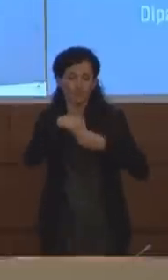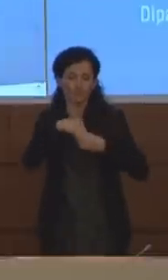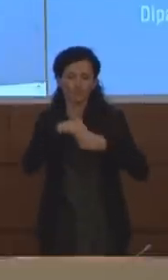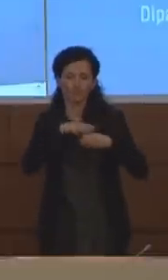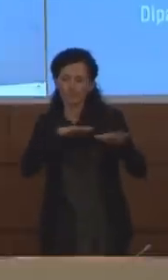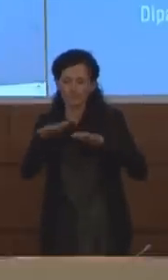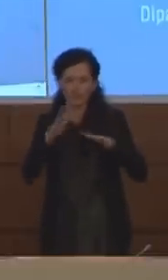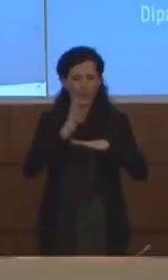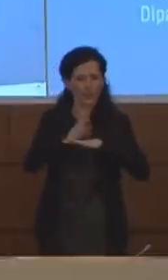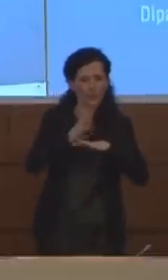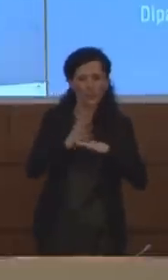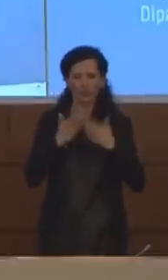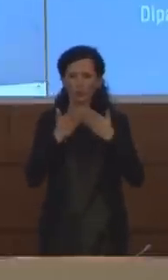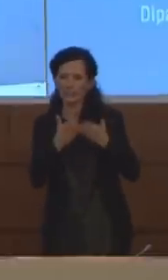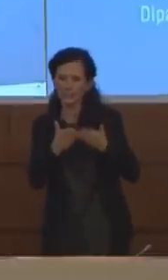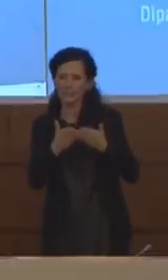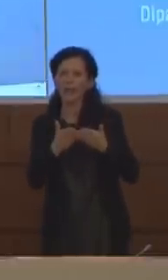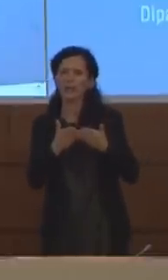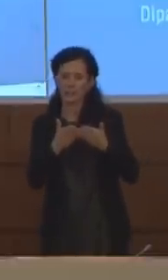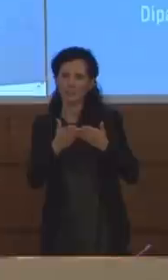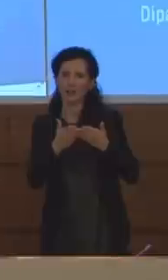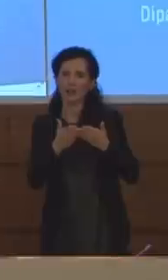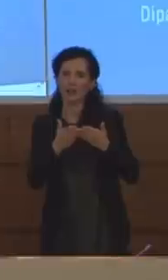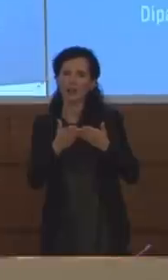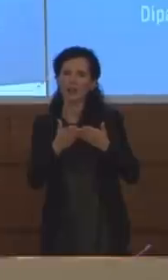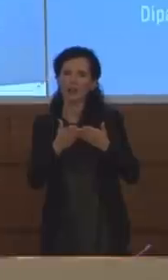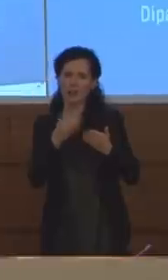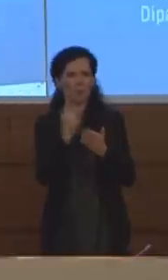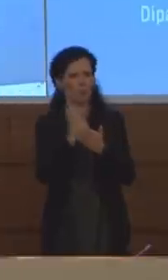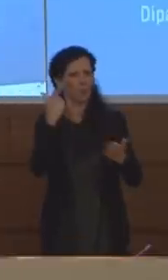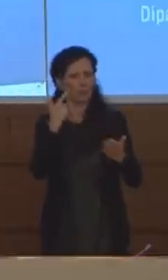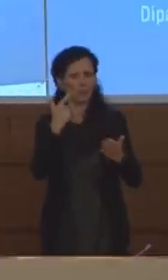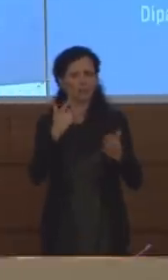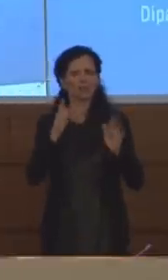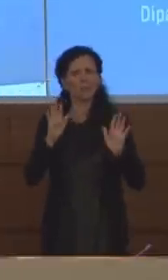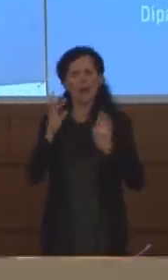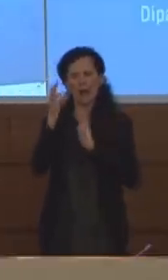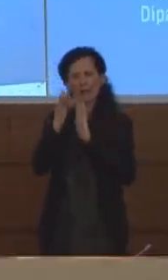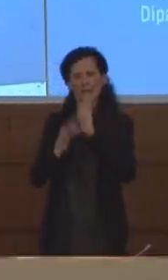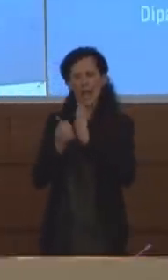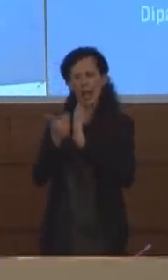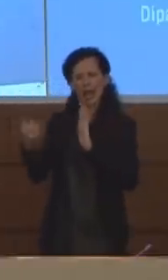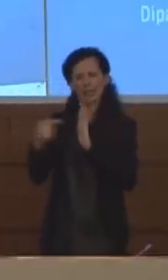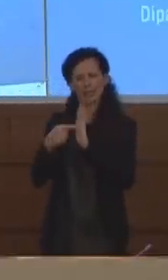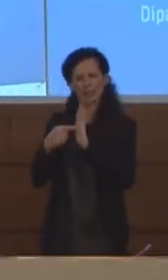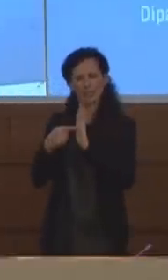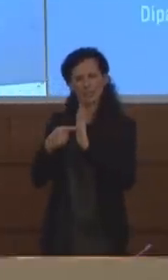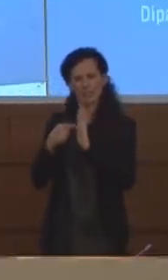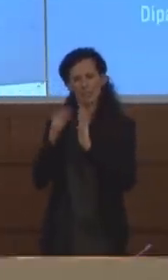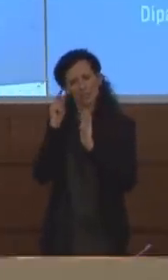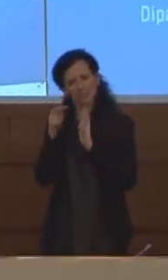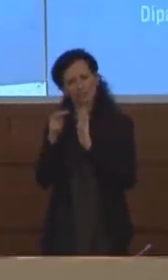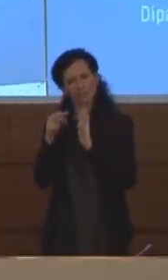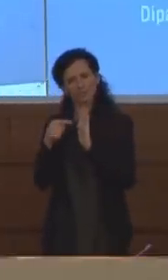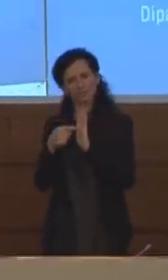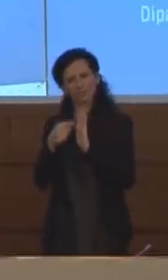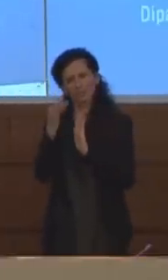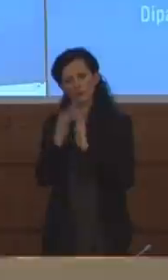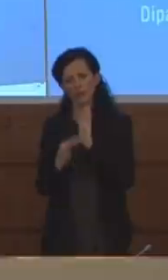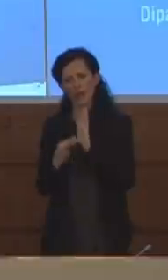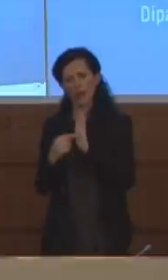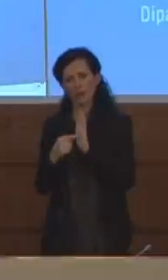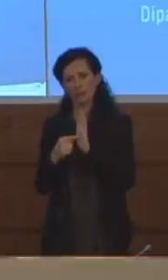però appunto consta in base ai dati che malgrado questo